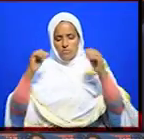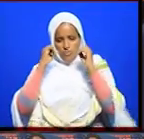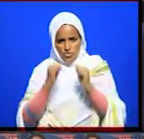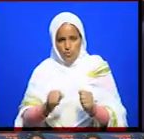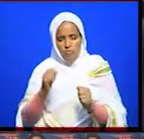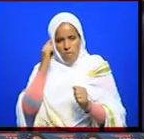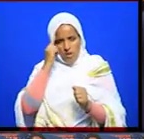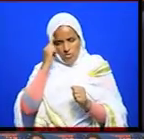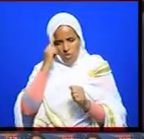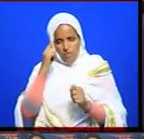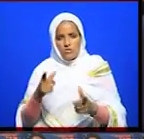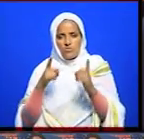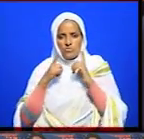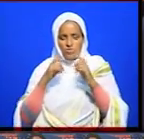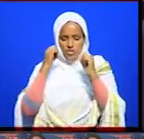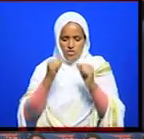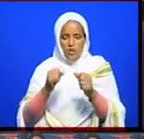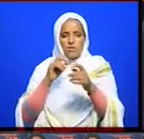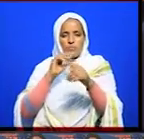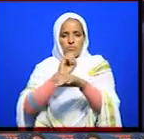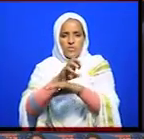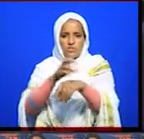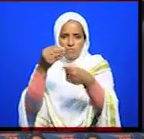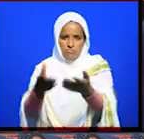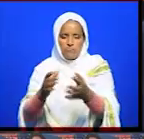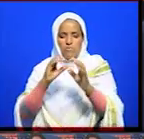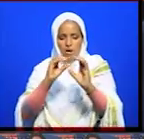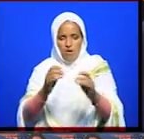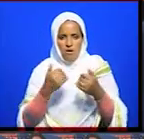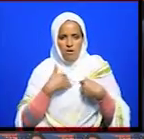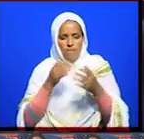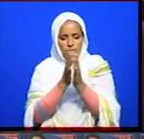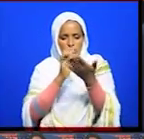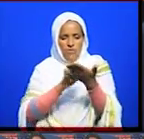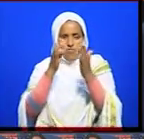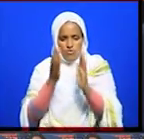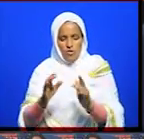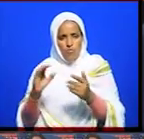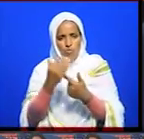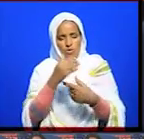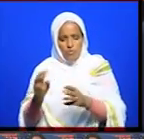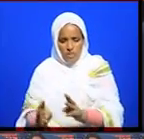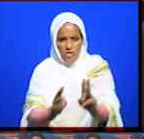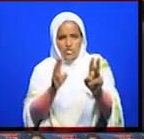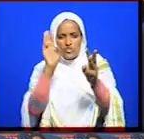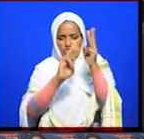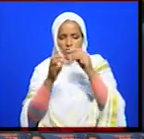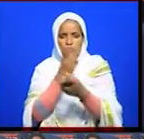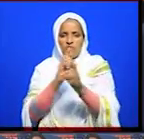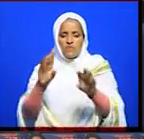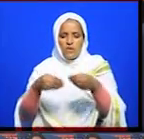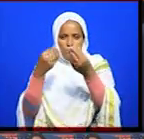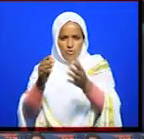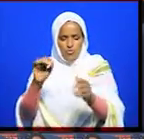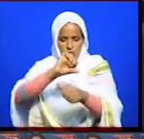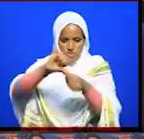እንኳ ከዚያ መሸሽ እንዲችሉ ማስተዋል እንዲችሉ የተቻለኝን እመክራለሁ፣ አስተምራለሁ። መጽሐፍ ቅዱሳዊ